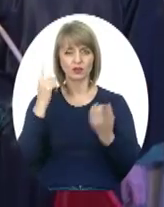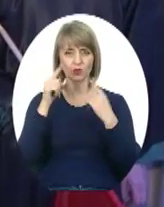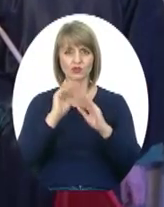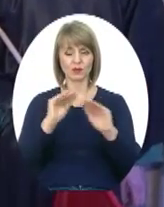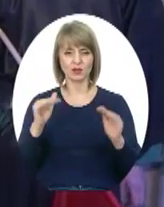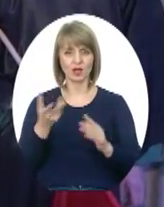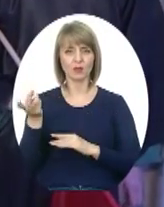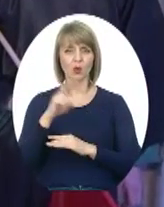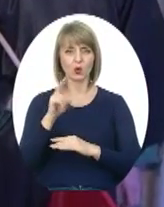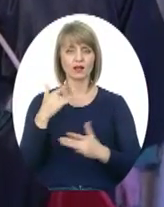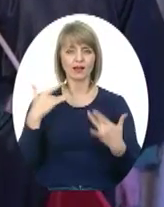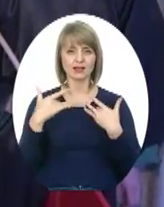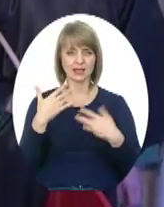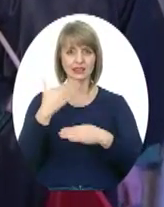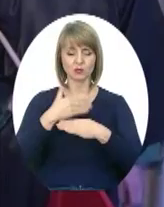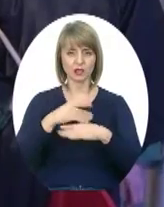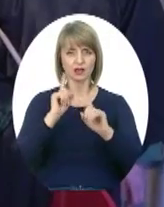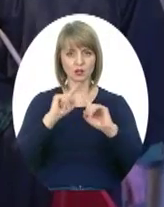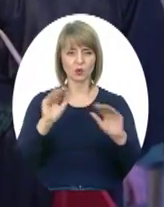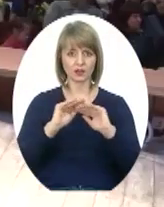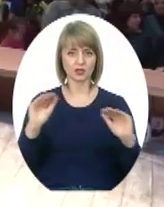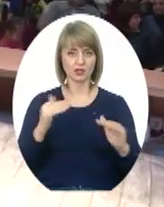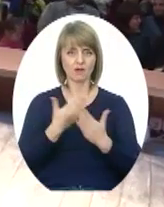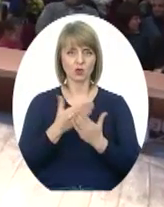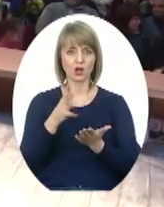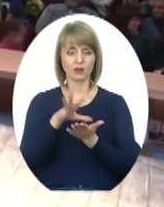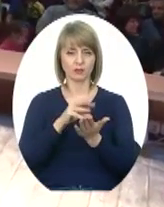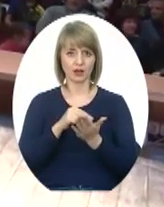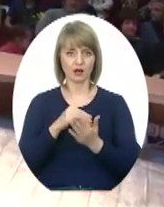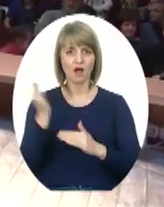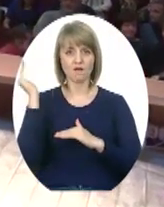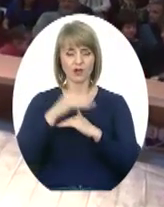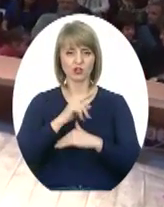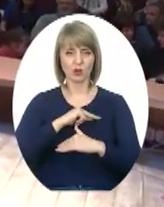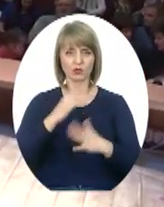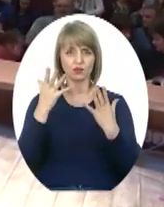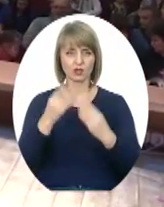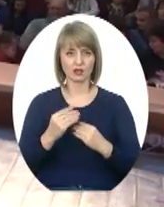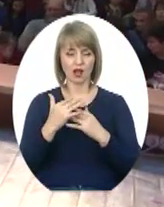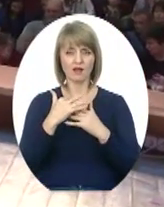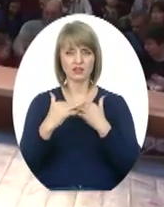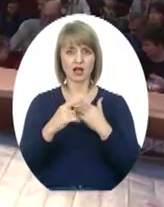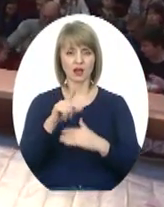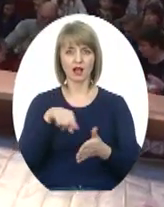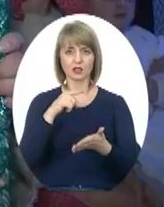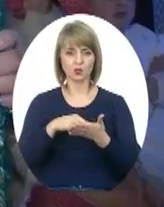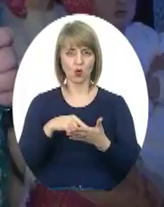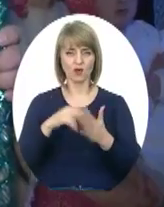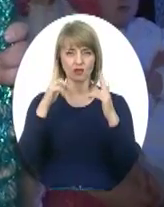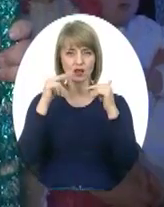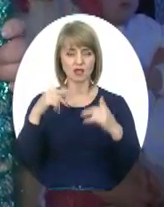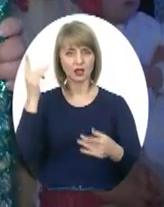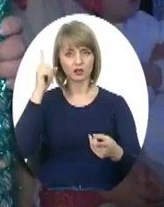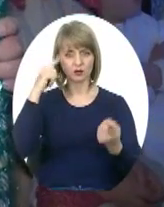их творчеством. Приходят на концерты и спектакли особенных детей. Вот пример. Вечер рабочего дня. В зале городского